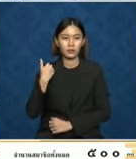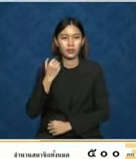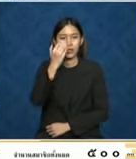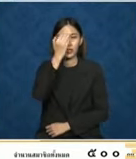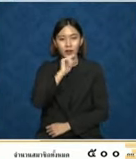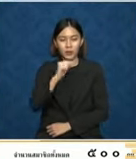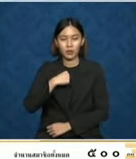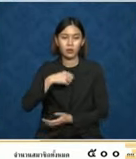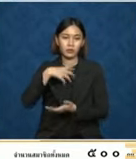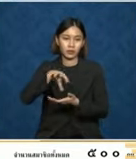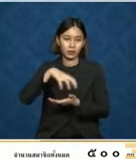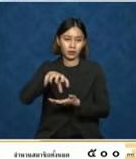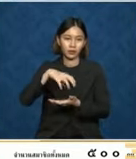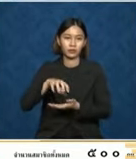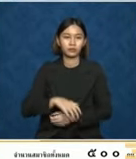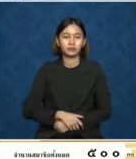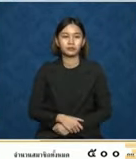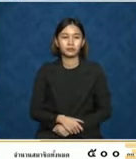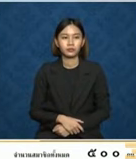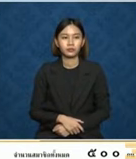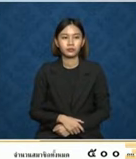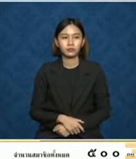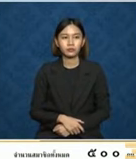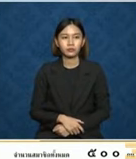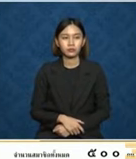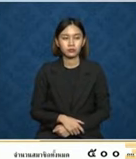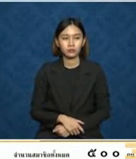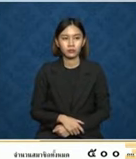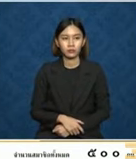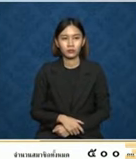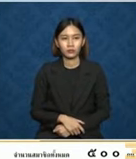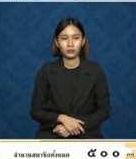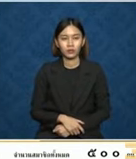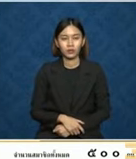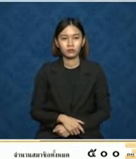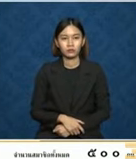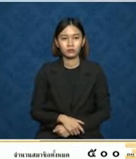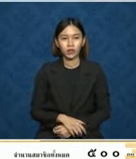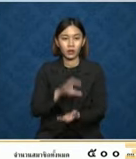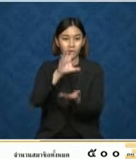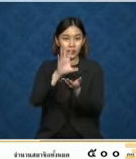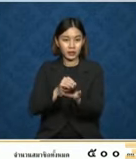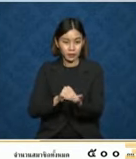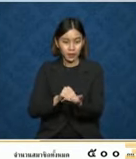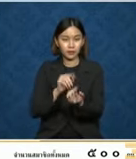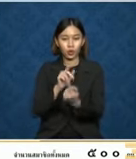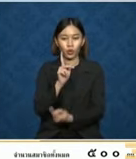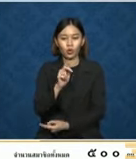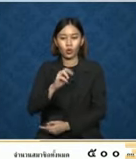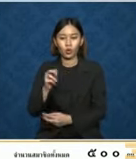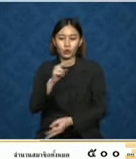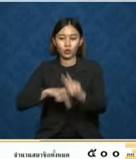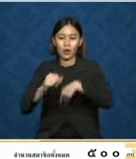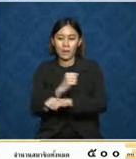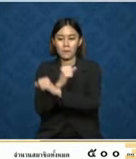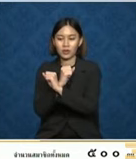ไรนั้นเดี๋ยวผมจะเล่าให้ฟังครับขอสไลด์ถัดไปเลยครับท่านประธานครับจากข้อมูลของกรมควบคุมมลพิษ